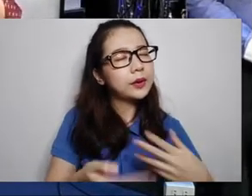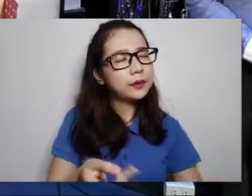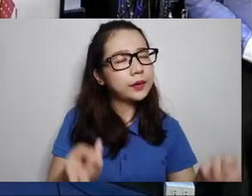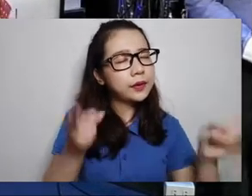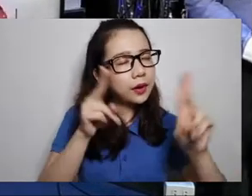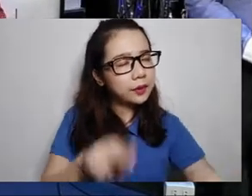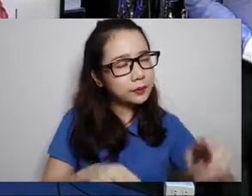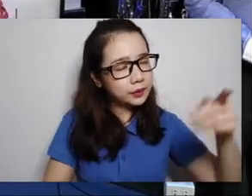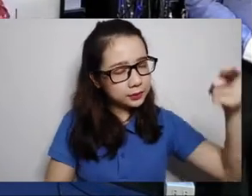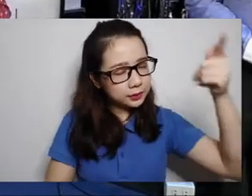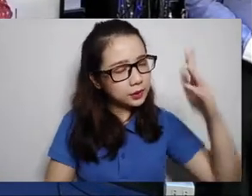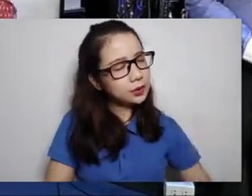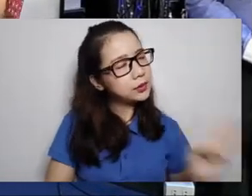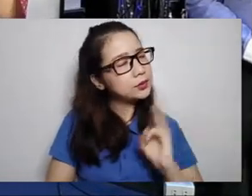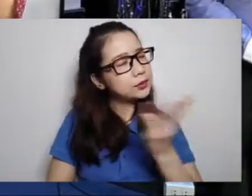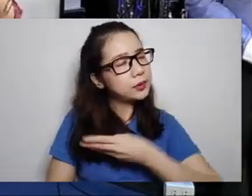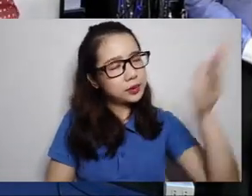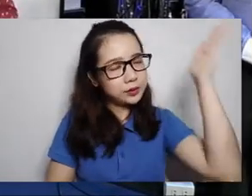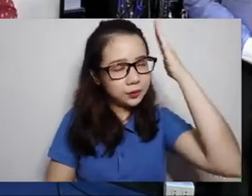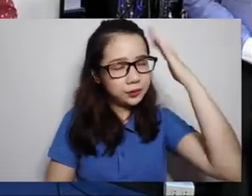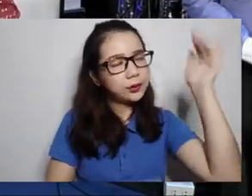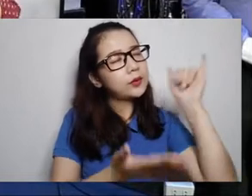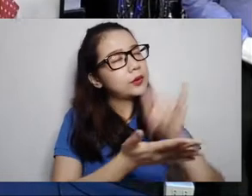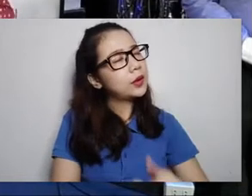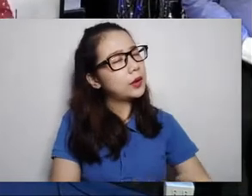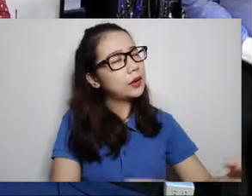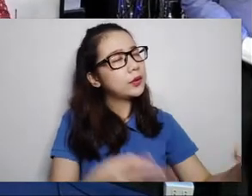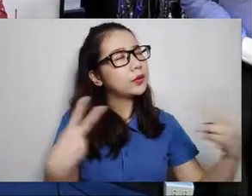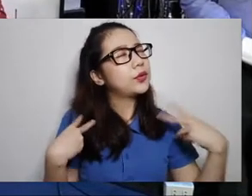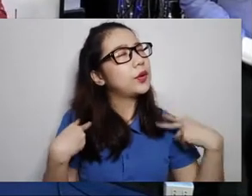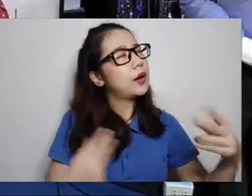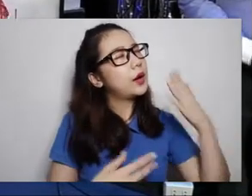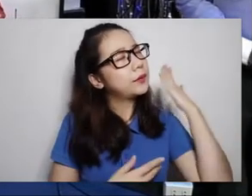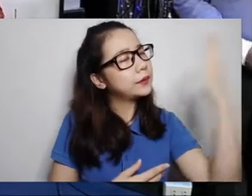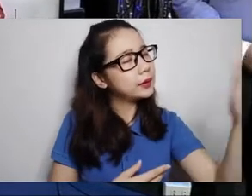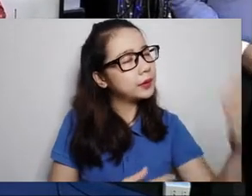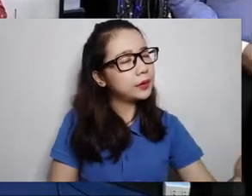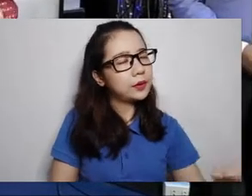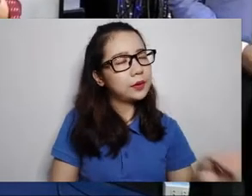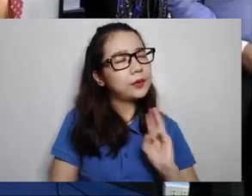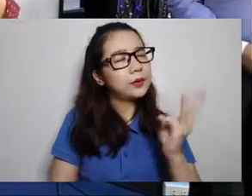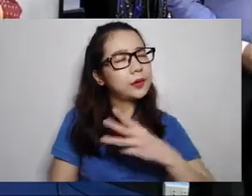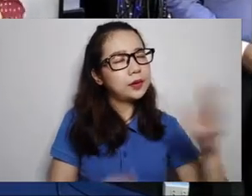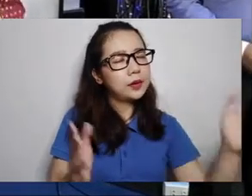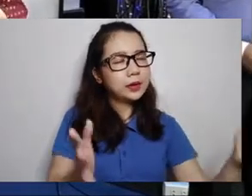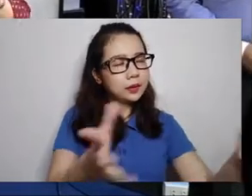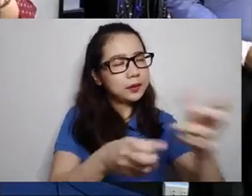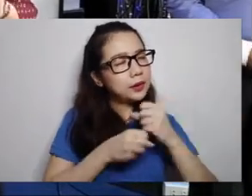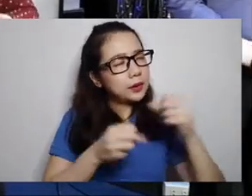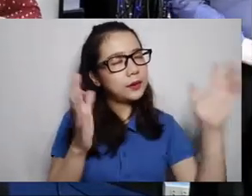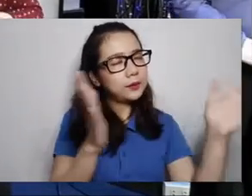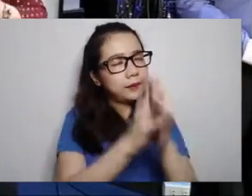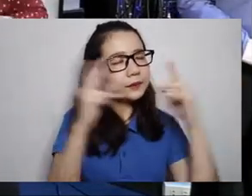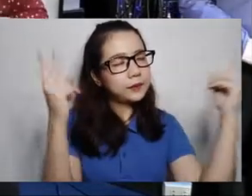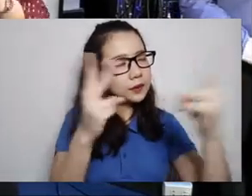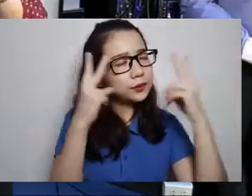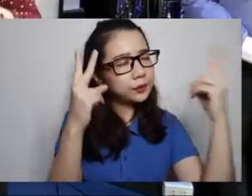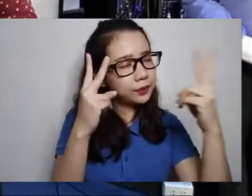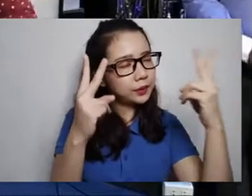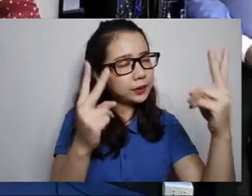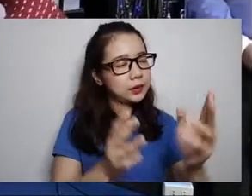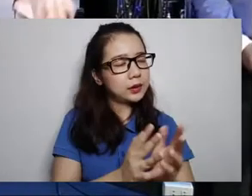na sa mga bagay na nangyayari sa aming kapaligiran, ikaw pa rin po, O Diyos, ang may hawak nito. Kaya patuloy, O Diyos, inaangkin namin ang katagumpayan